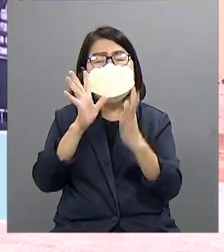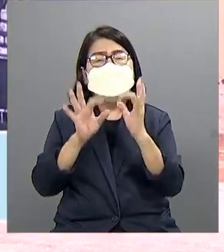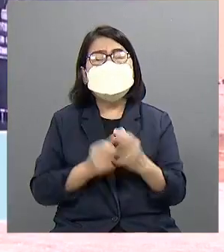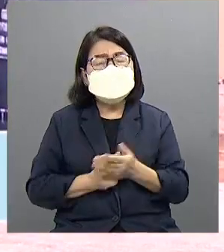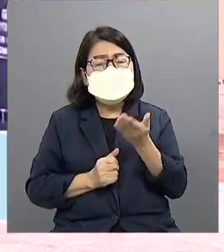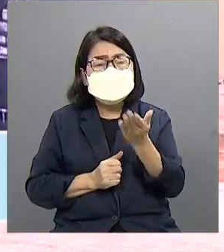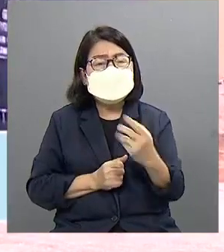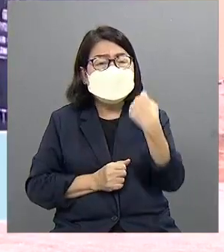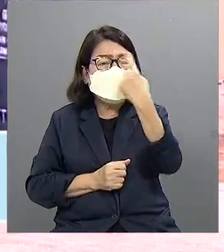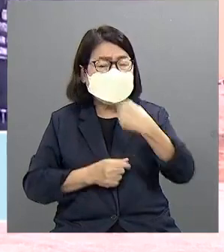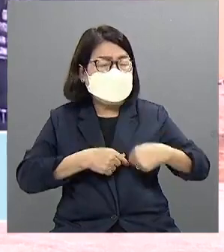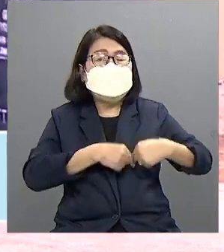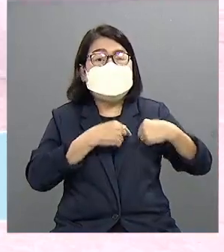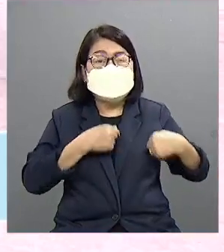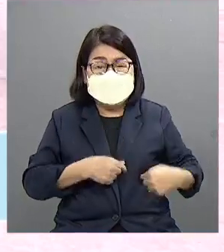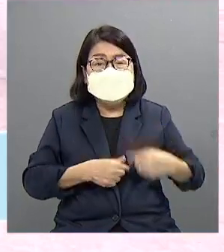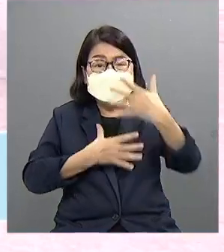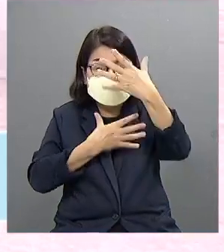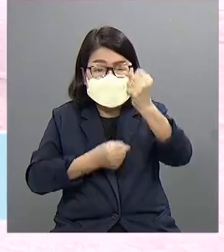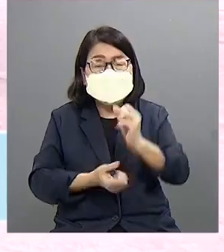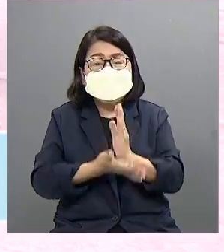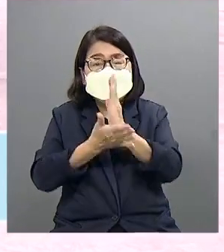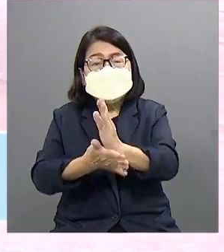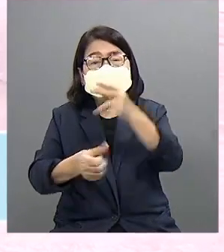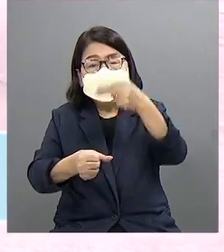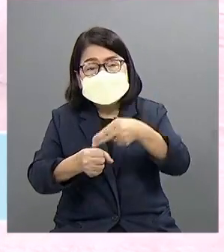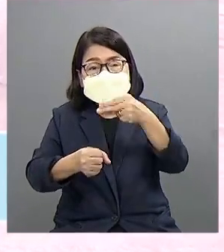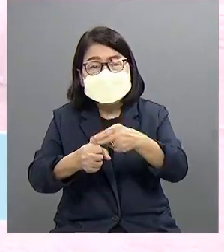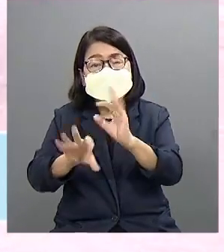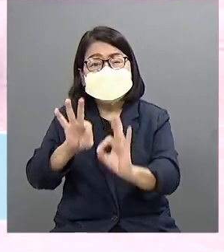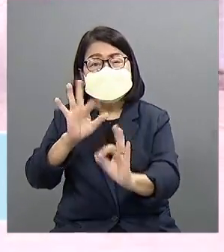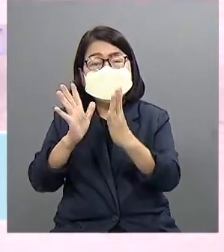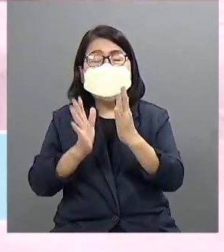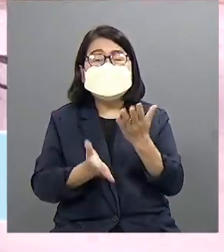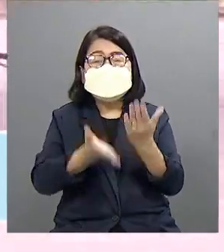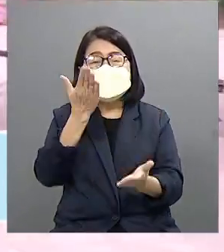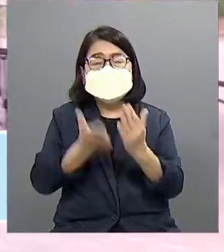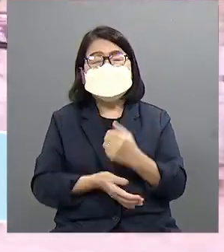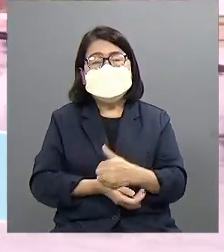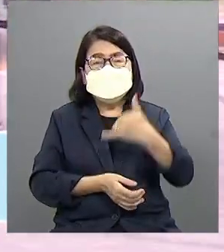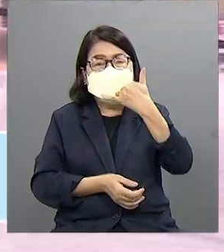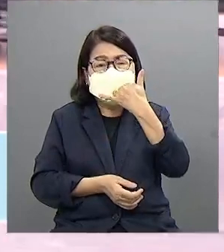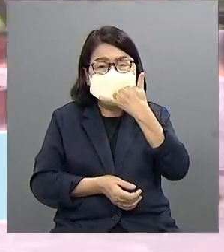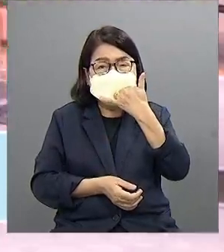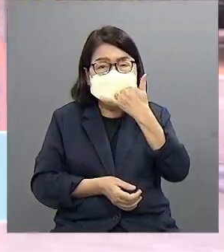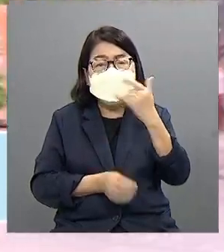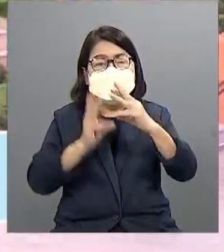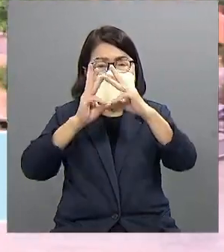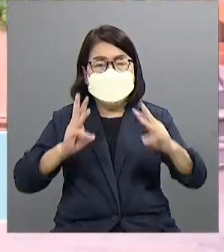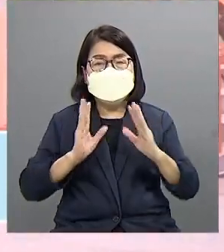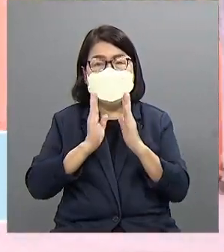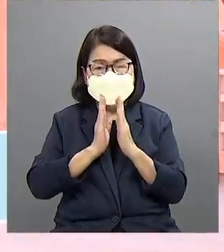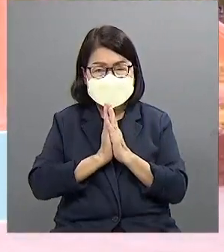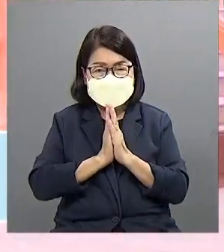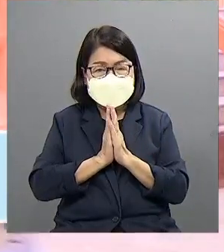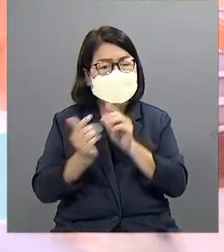นใจอยากจะบริจาคเป็นน้ำมันเชื้อเพลิงเนี่ยนะคะก็สามารถติดต่อได้นะคะที่วัดบางม่วงเลยที่เจ้าอาวาสเลยพระส